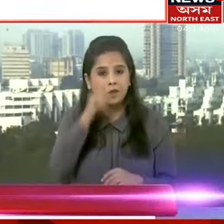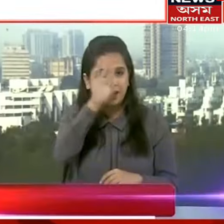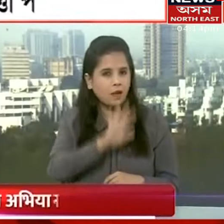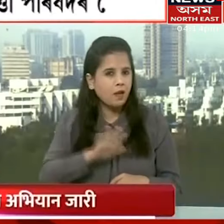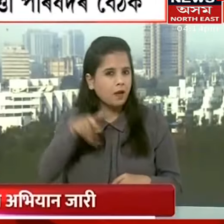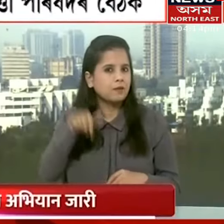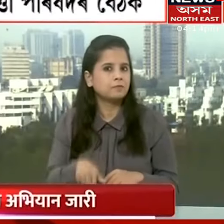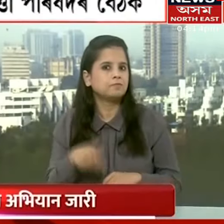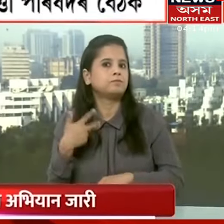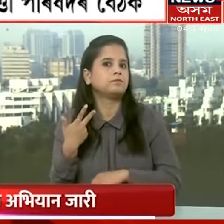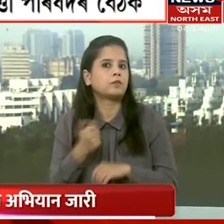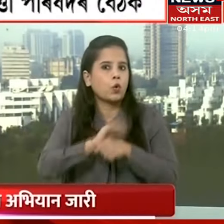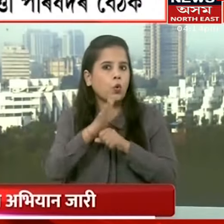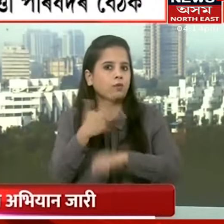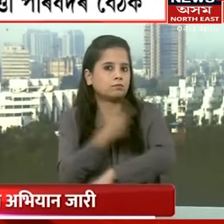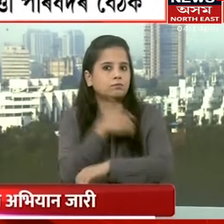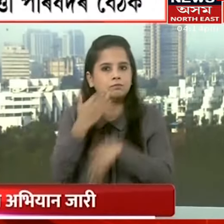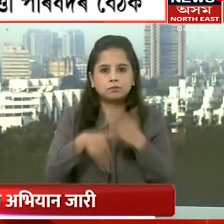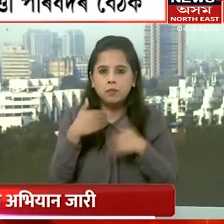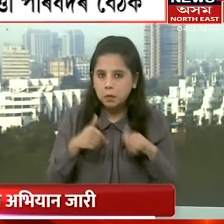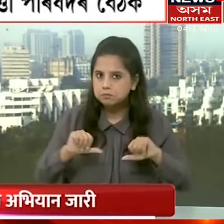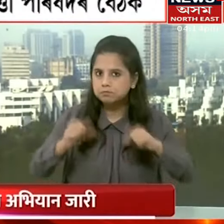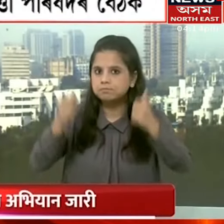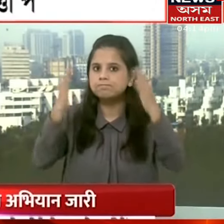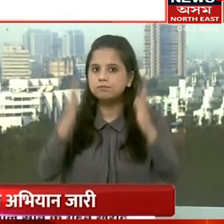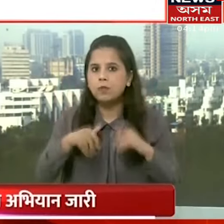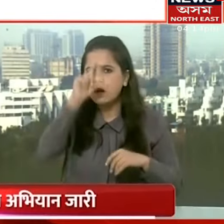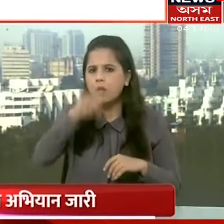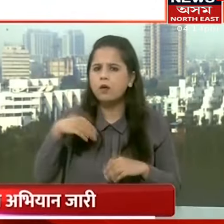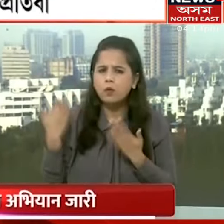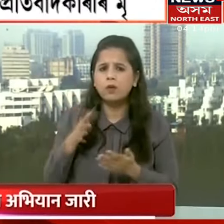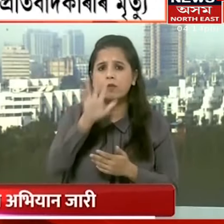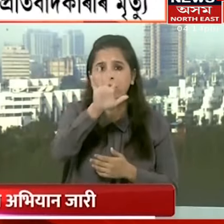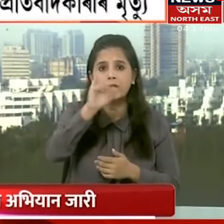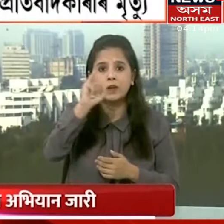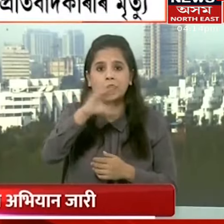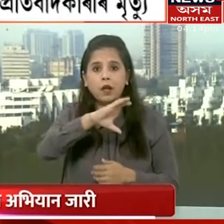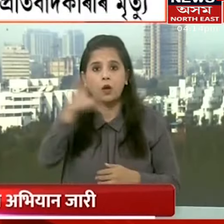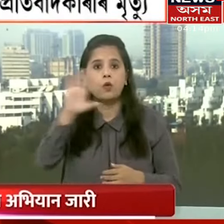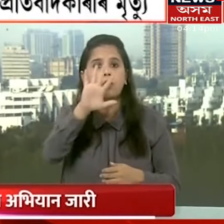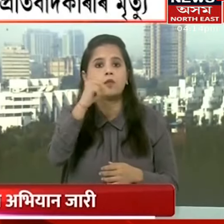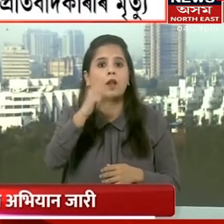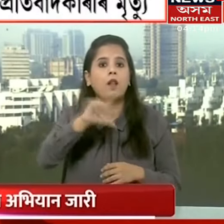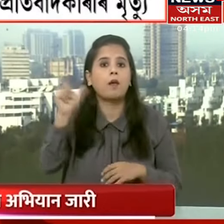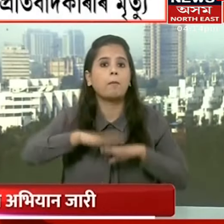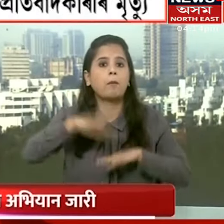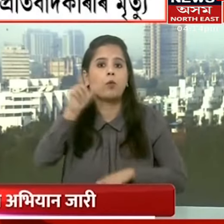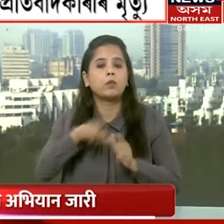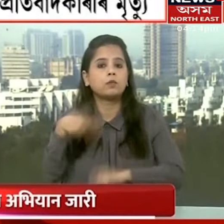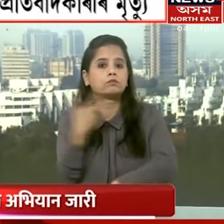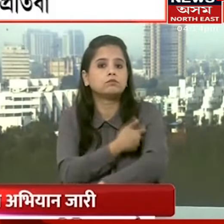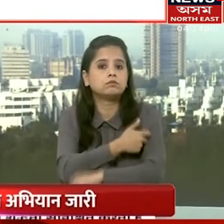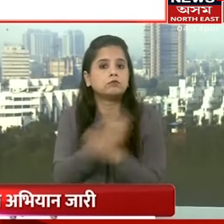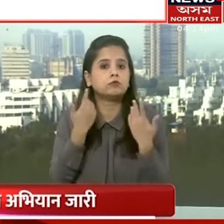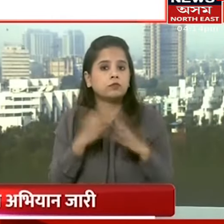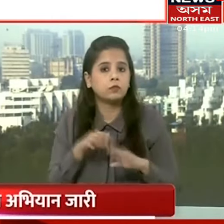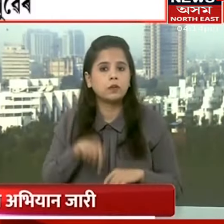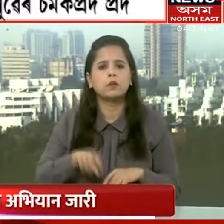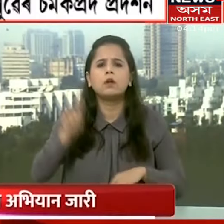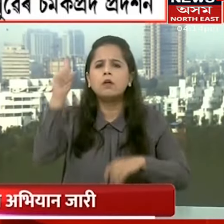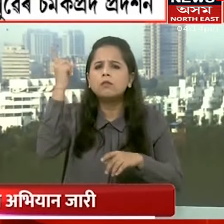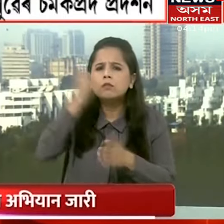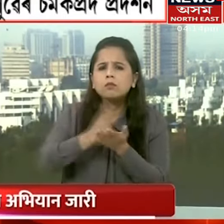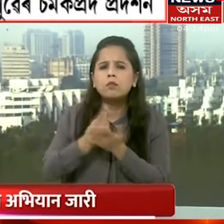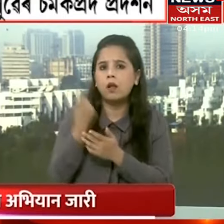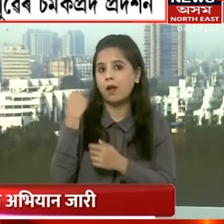राष्ट्रव्यापी कोरोना टीकाकरण अभियान सफलतापूर्वक जारी देश में अब तक 56,57,00,000 से अधिक कोविड टीके लगाए गए दैनिक आधार